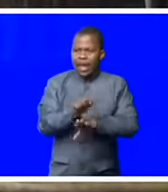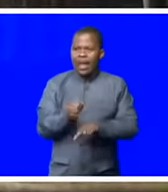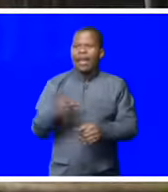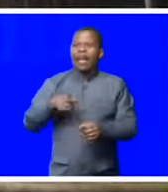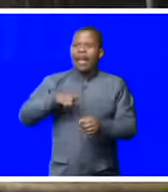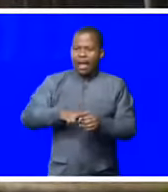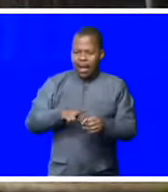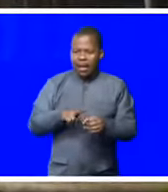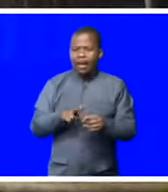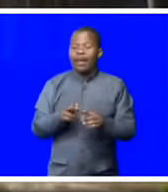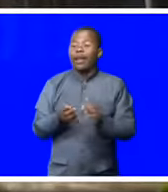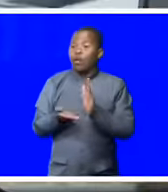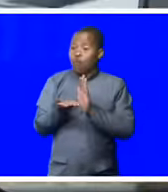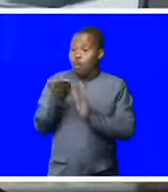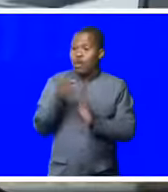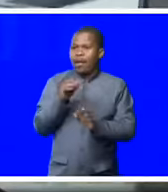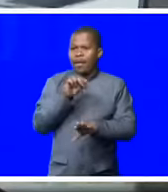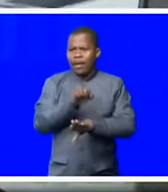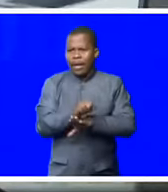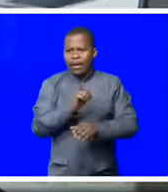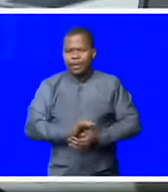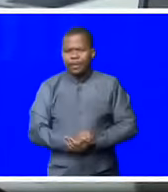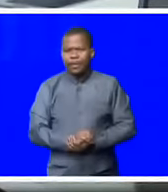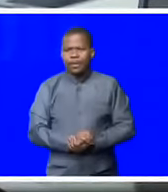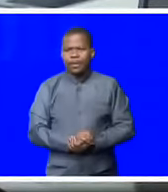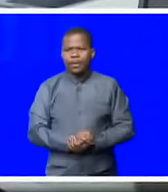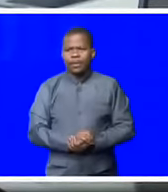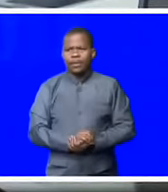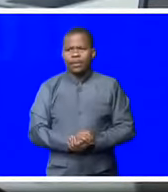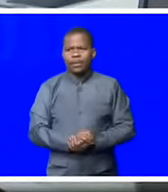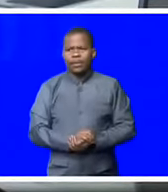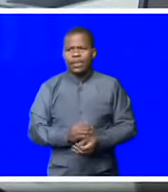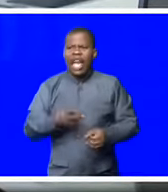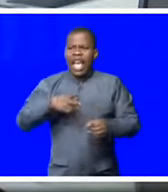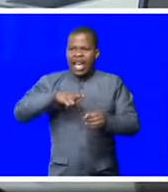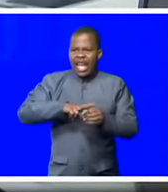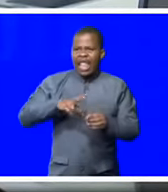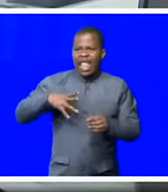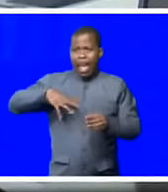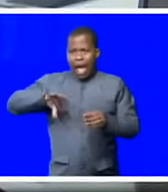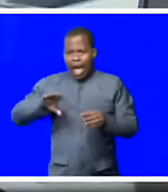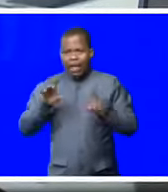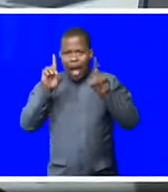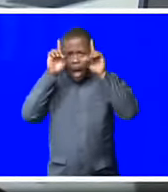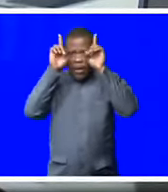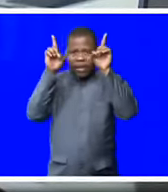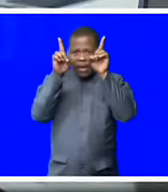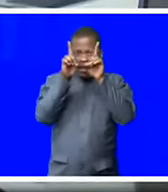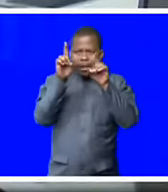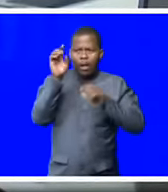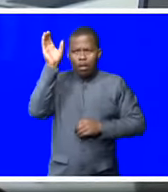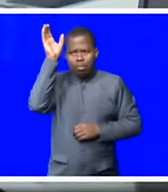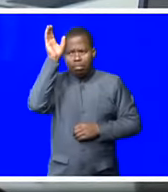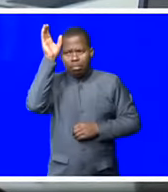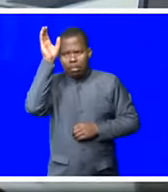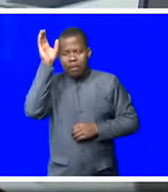siyakhula nasibukusana nalaba laba lase bayihambe umgamu lomuzi lendlela labadiko